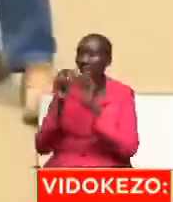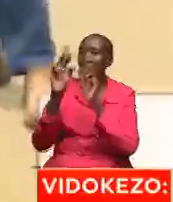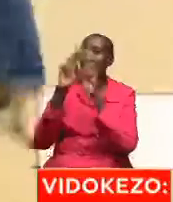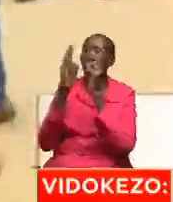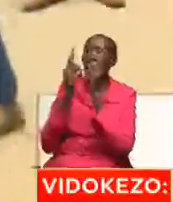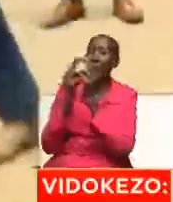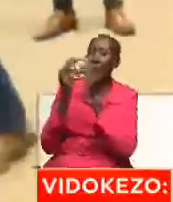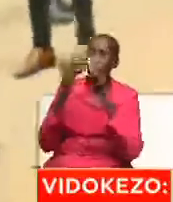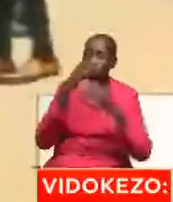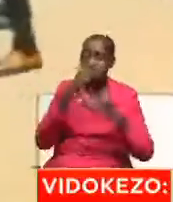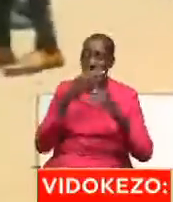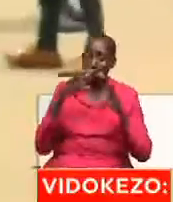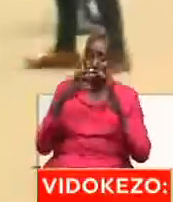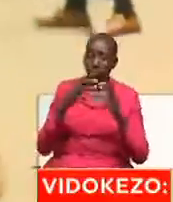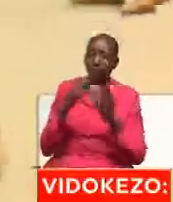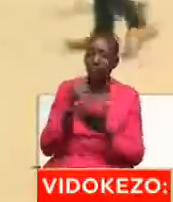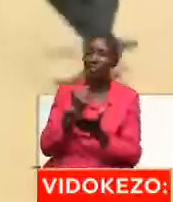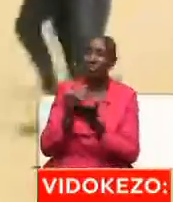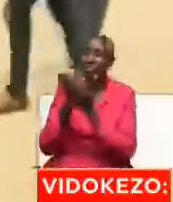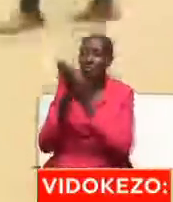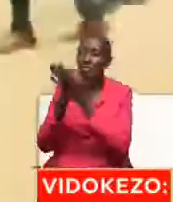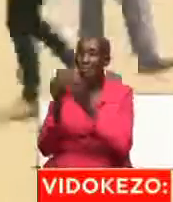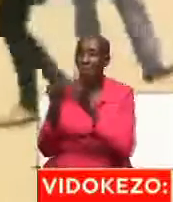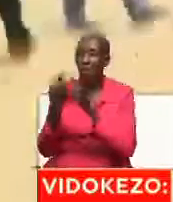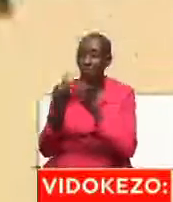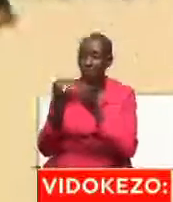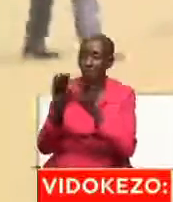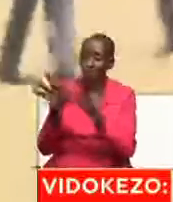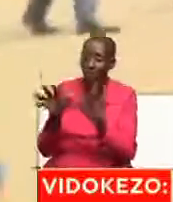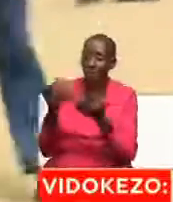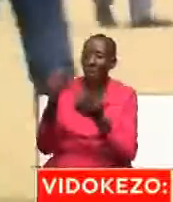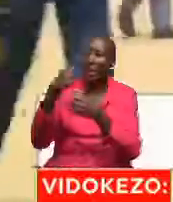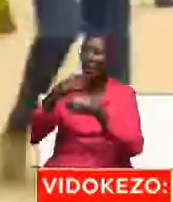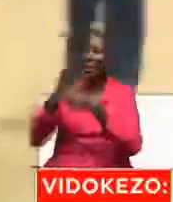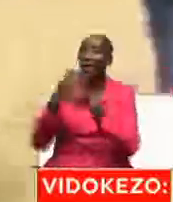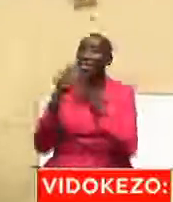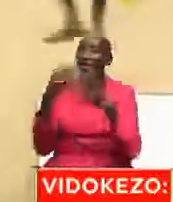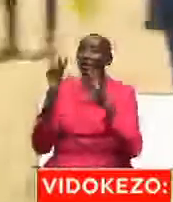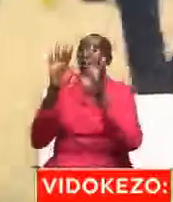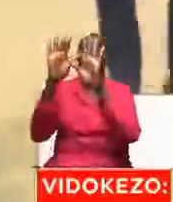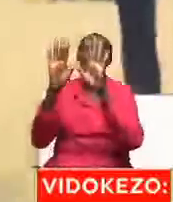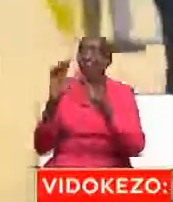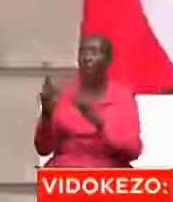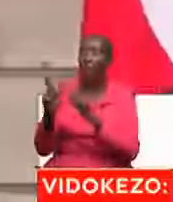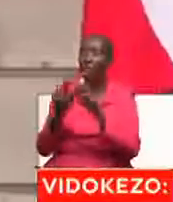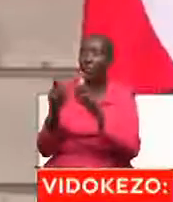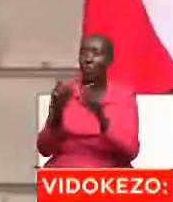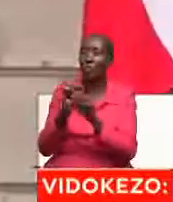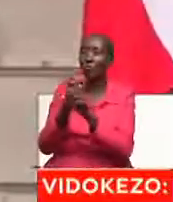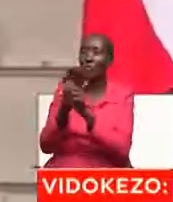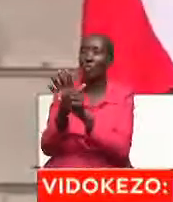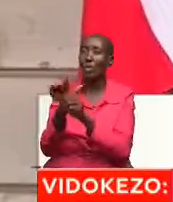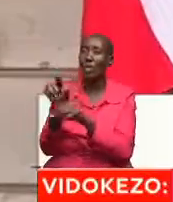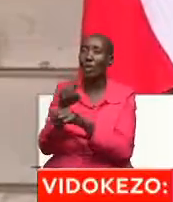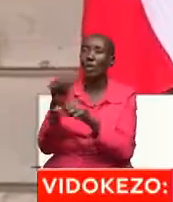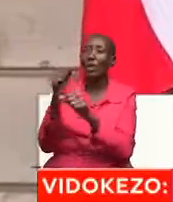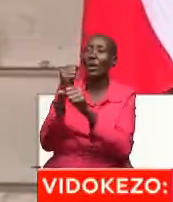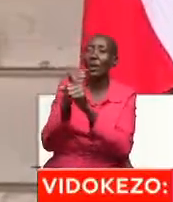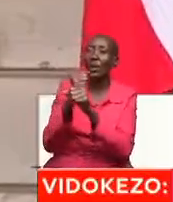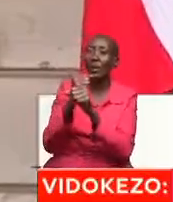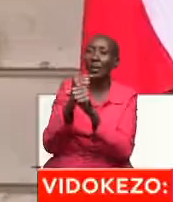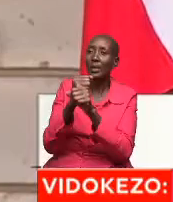kuingilia kati ili kusambaza na kutengeza vifaa muhimu vya kudhibiti virusi vya corona. We are working